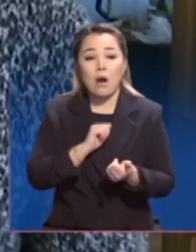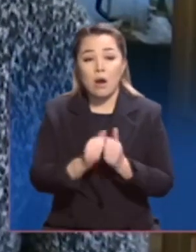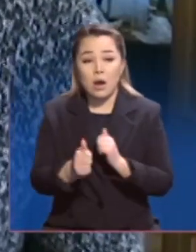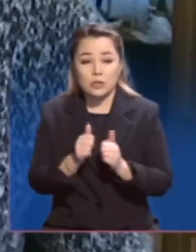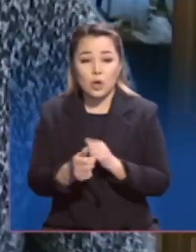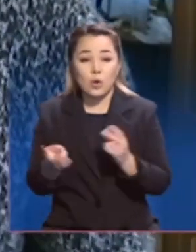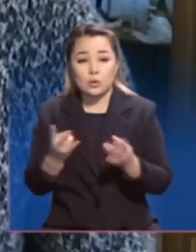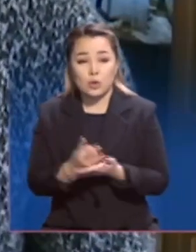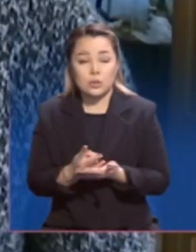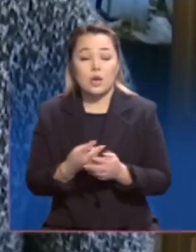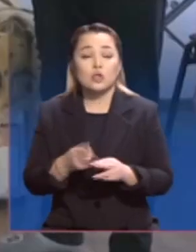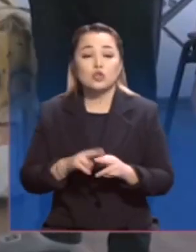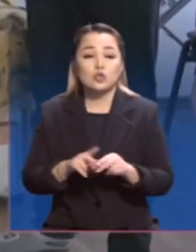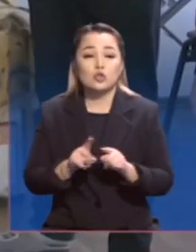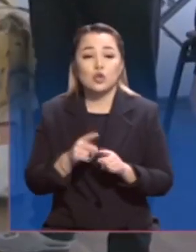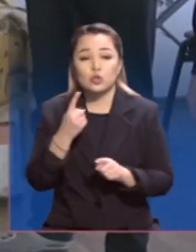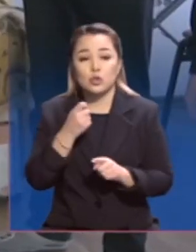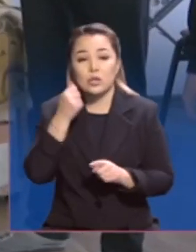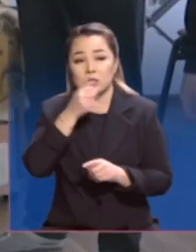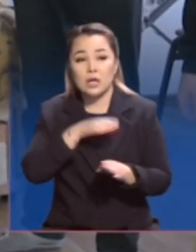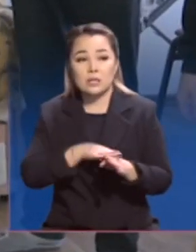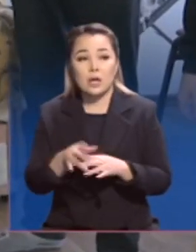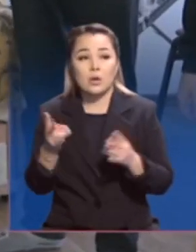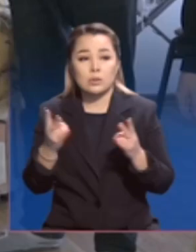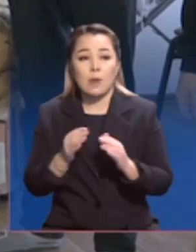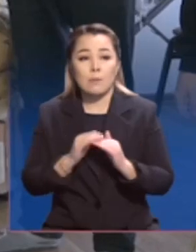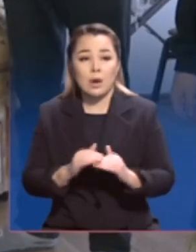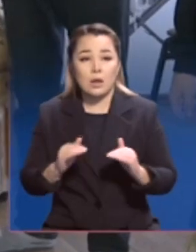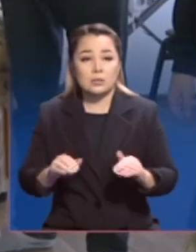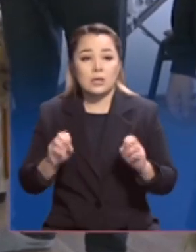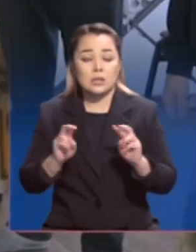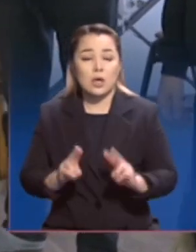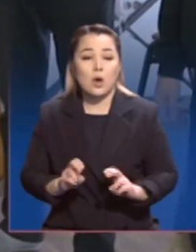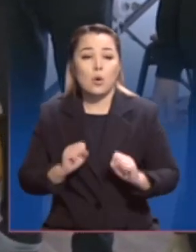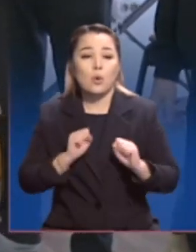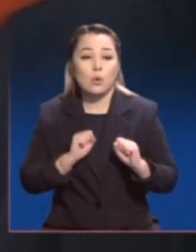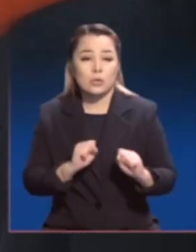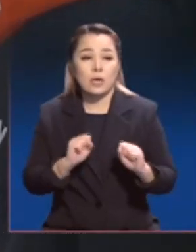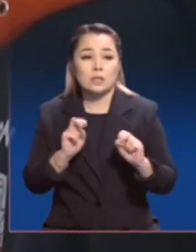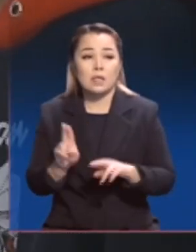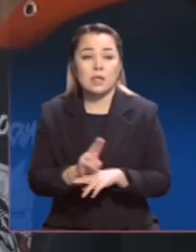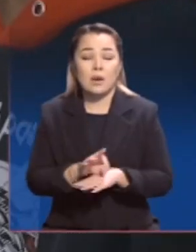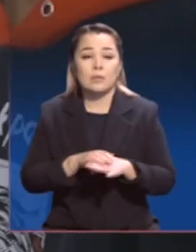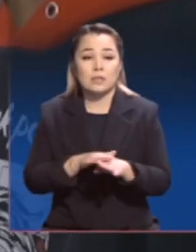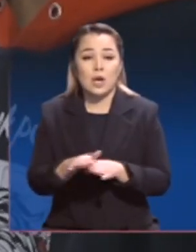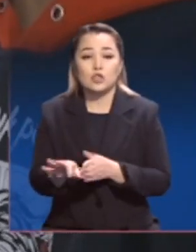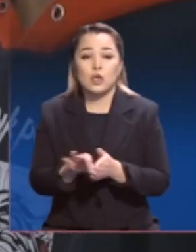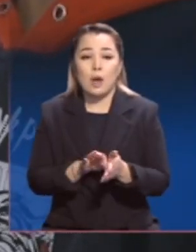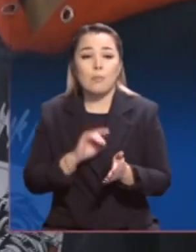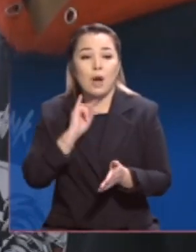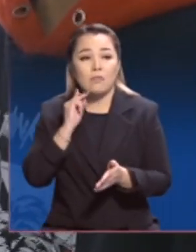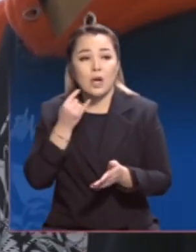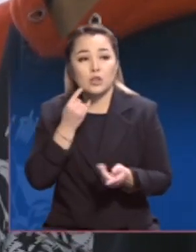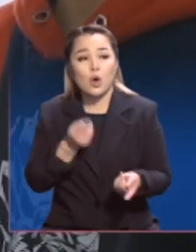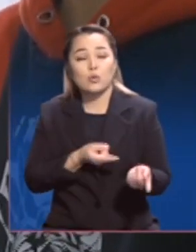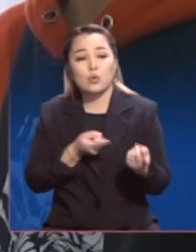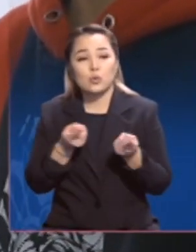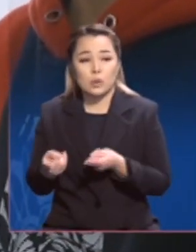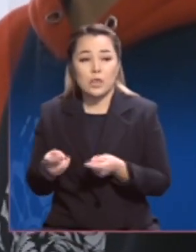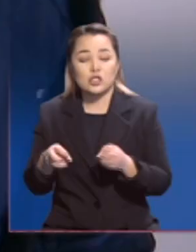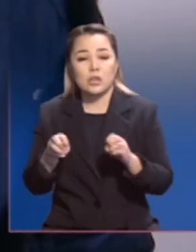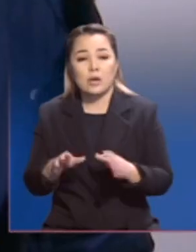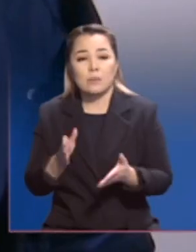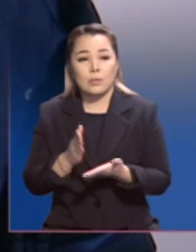үшін 100 жыл керек деген сияқты. Түс ауа балаларды қолдау орталығының тәрбиеленушілерін шұғыл Павлодарға көшіру туралы шешім